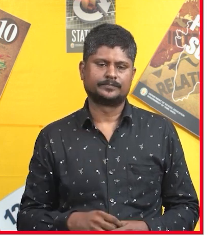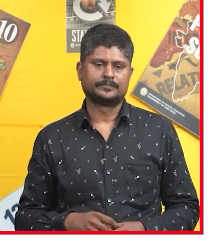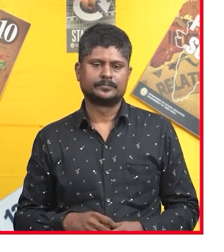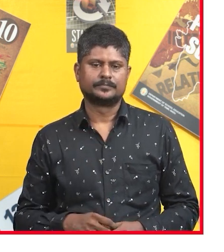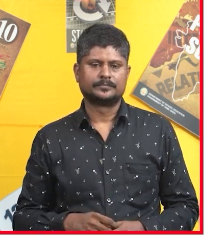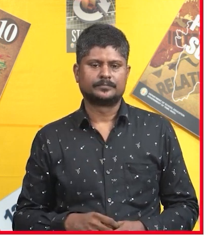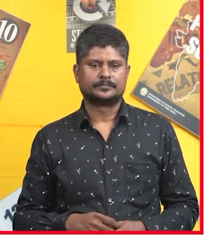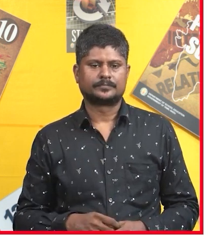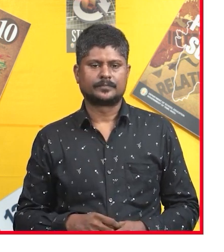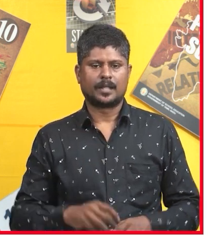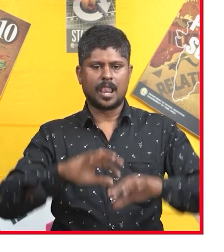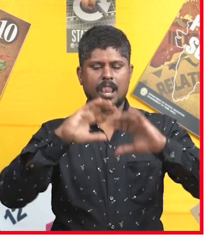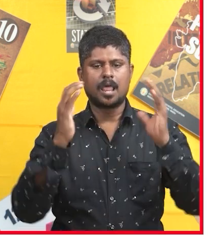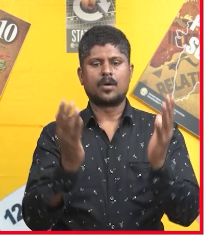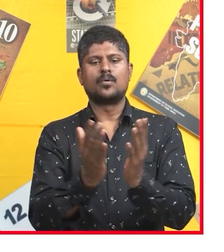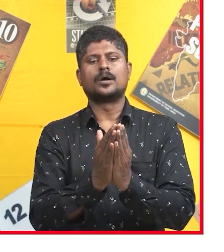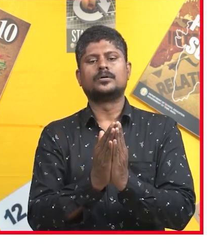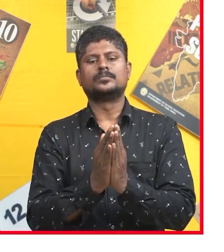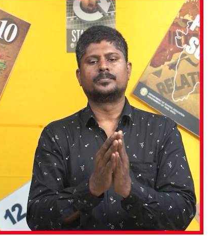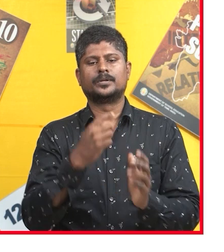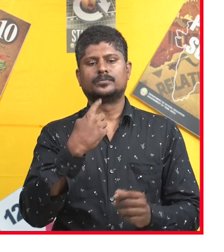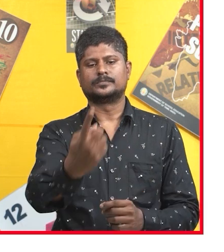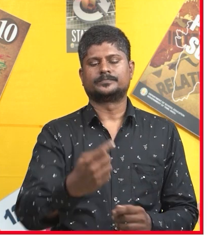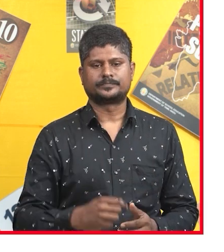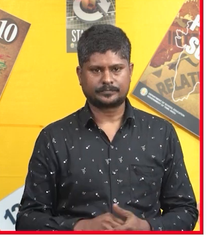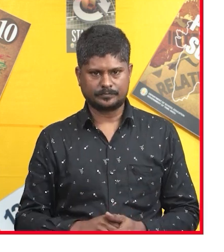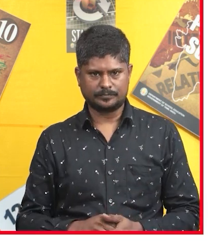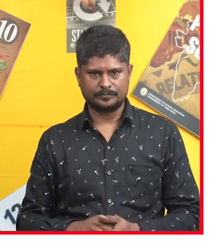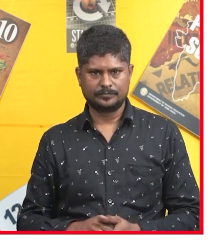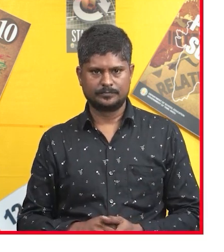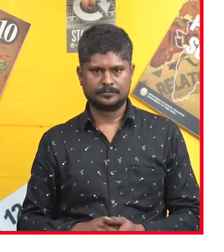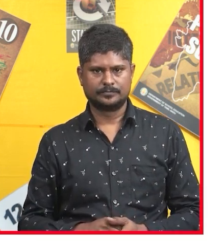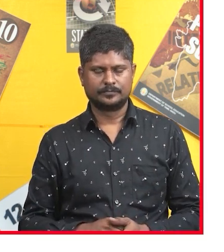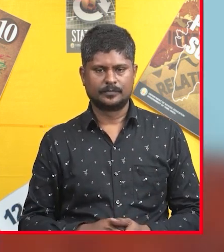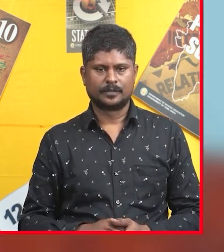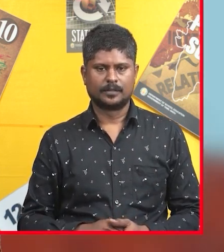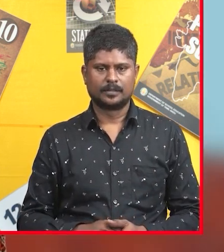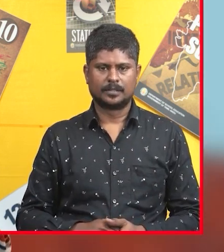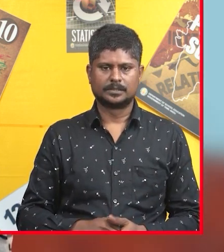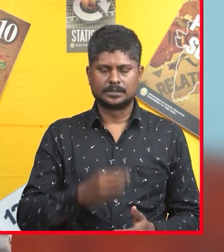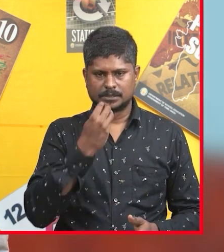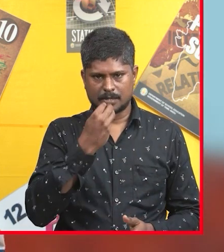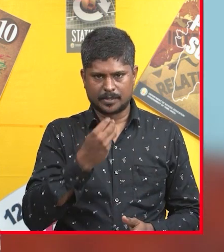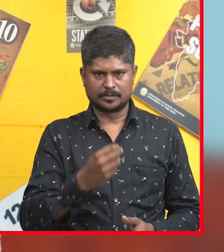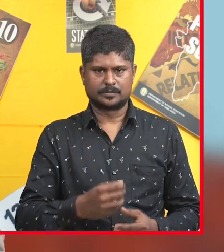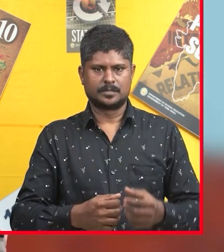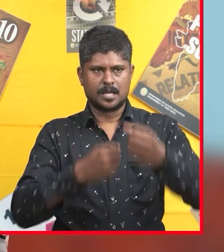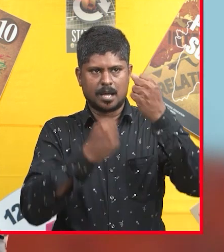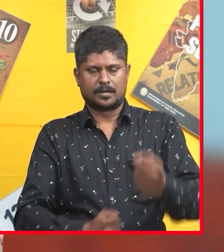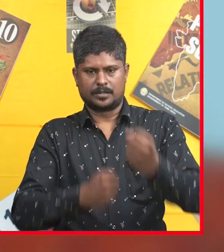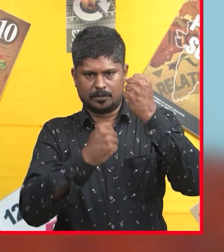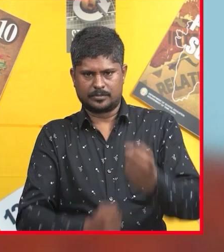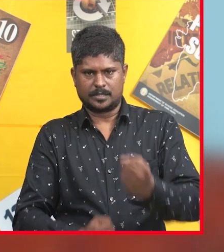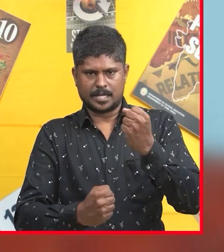புரிந்து விருந்து இட்டான் இது எல்லா உலகம் பெறும். சரிங்களா? வரகரிசி சோறும்னா